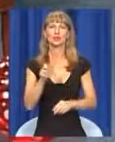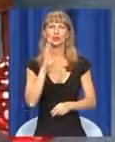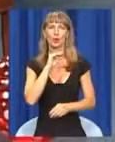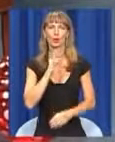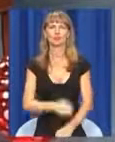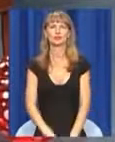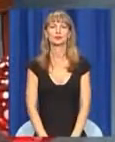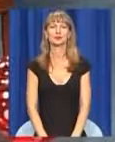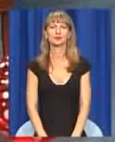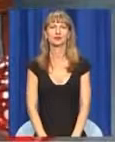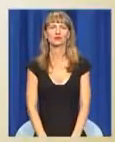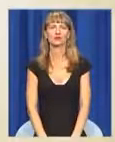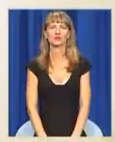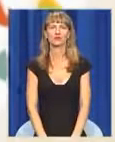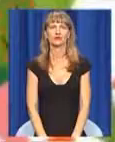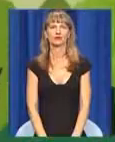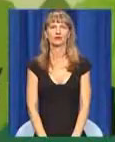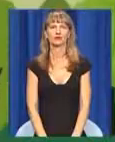собачок».